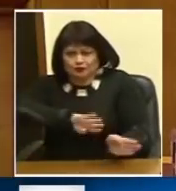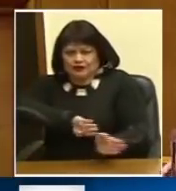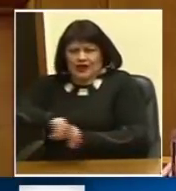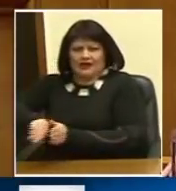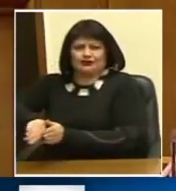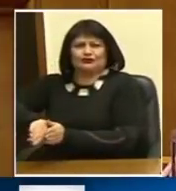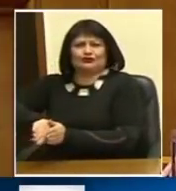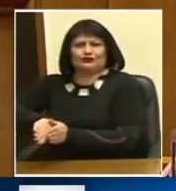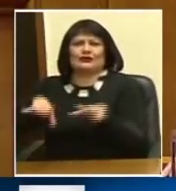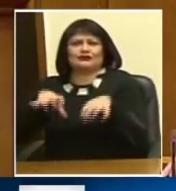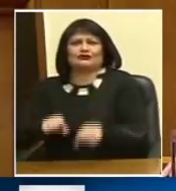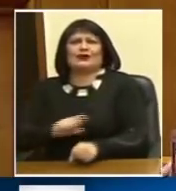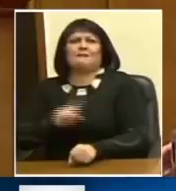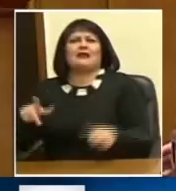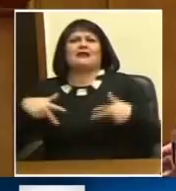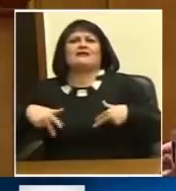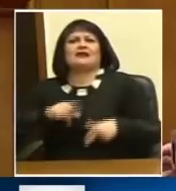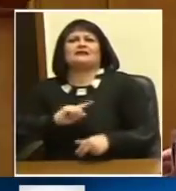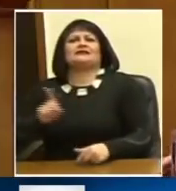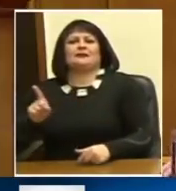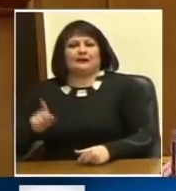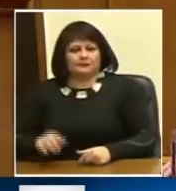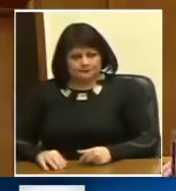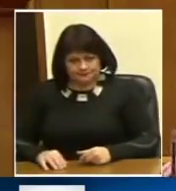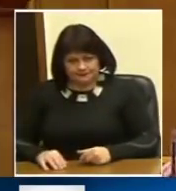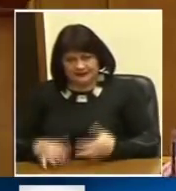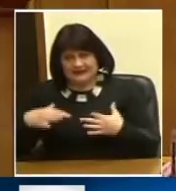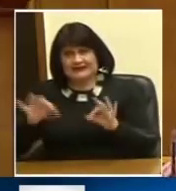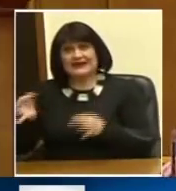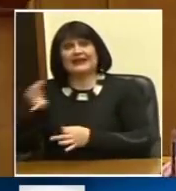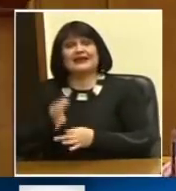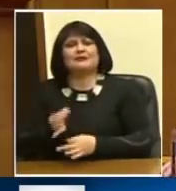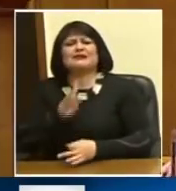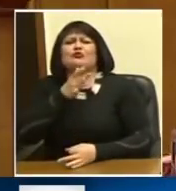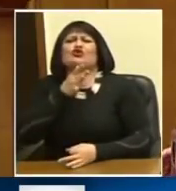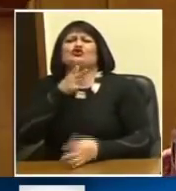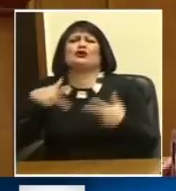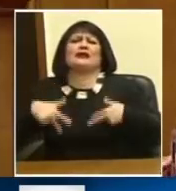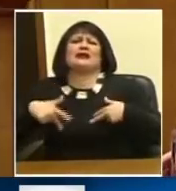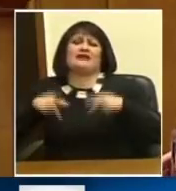της εξουσίας. Στην αρχή βρήκατε την αριστερή παρένθεση.